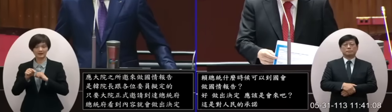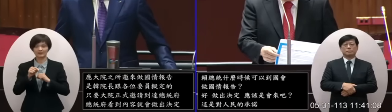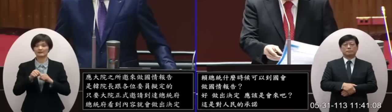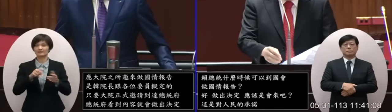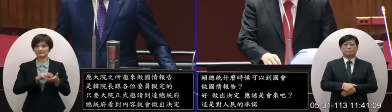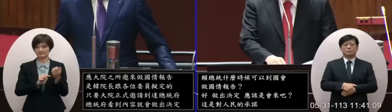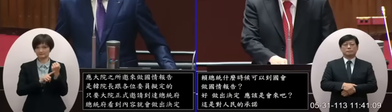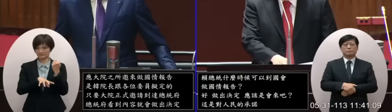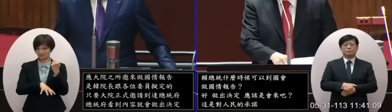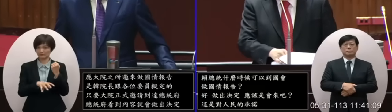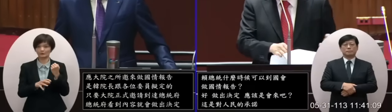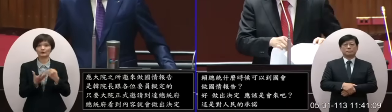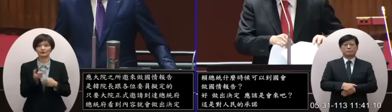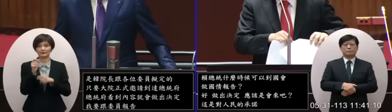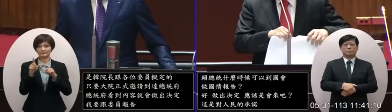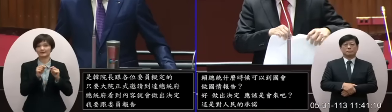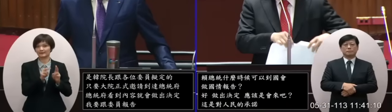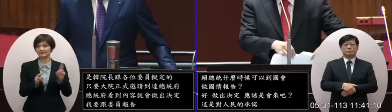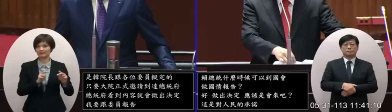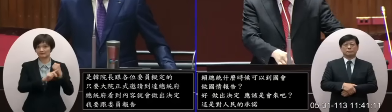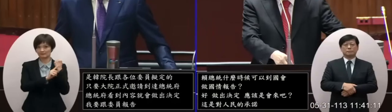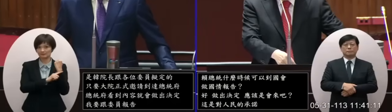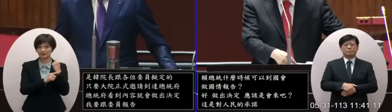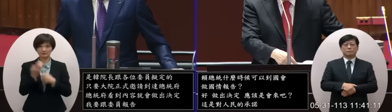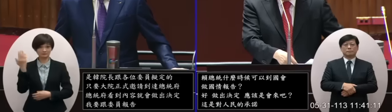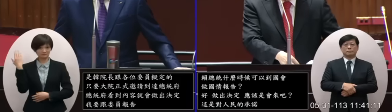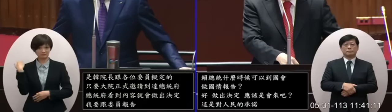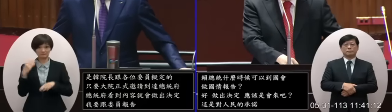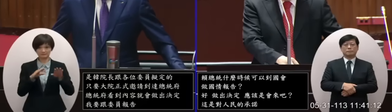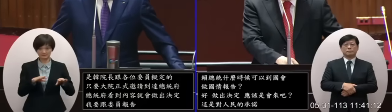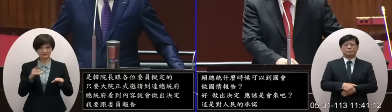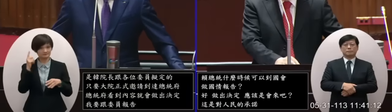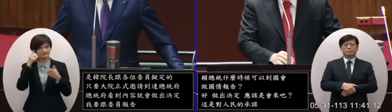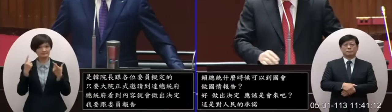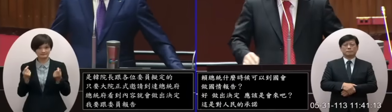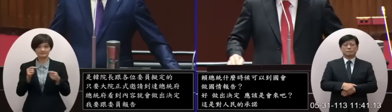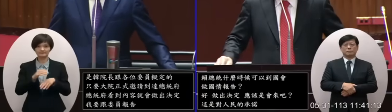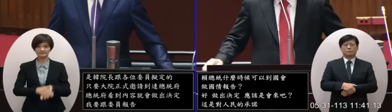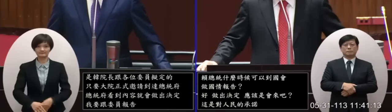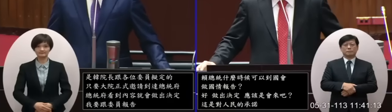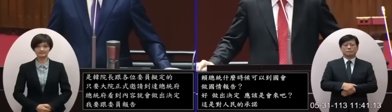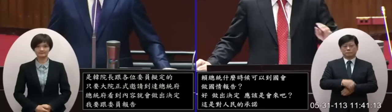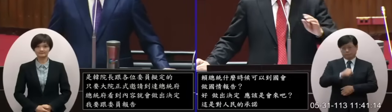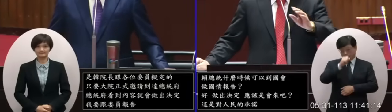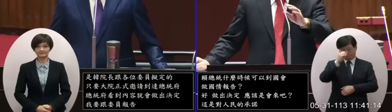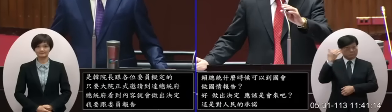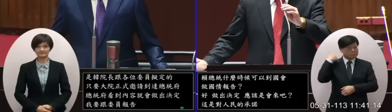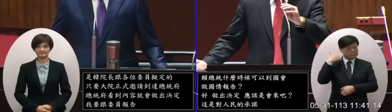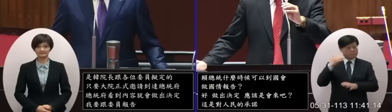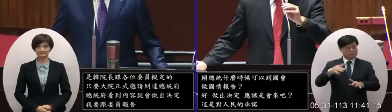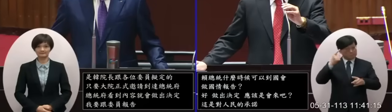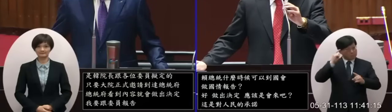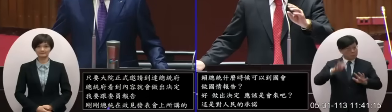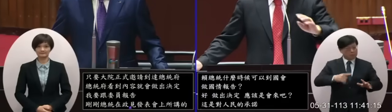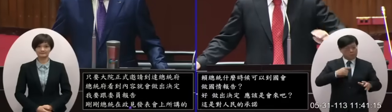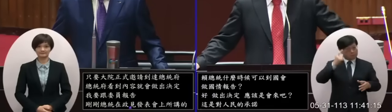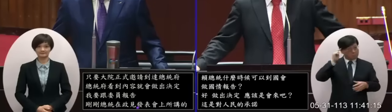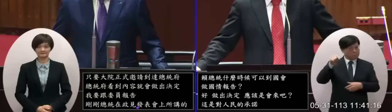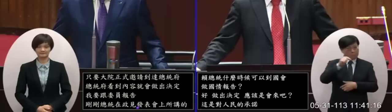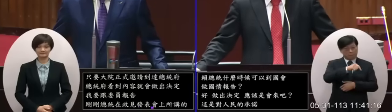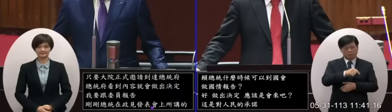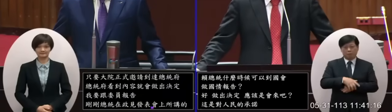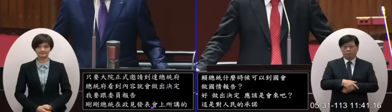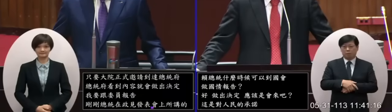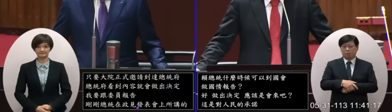法，在当时的认知跟现在的认知一定要一致。 好，当时的认知跟现在的认知，基